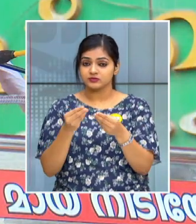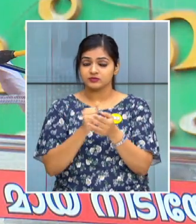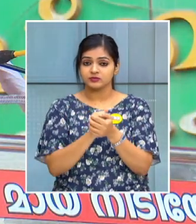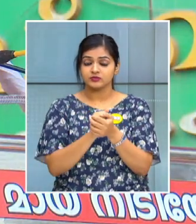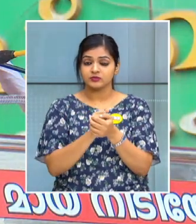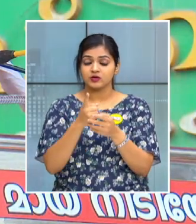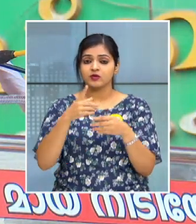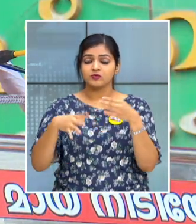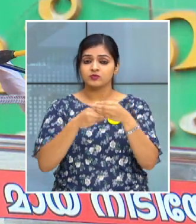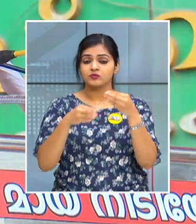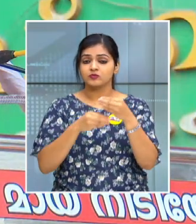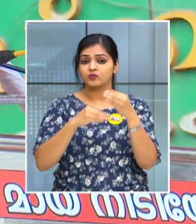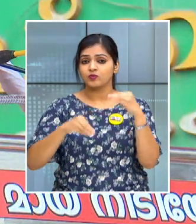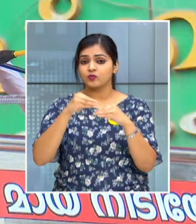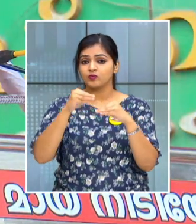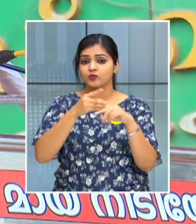ഒന്നിനു പുറകെ ഒന്നായി വരുമ്പോൾ